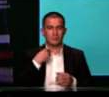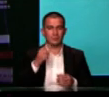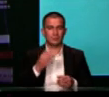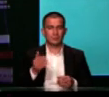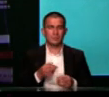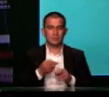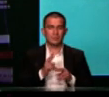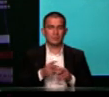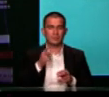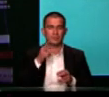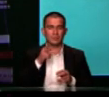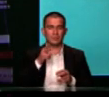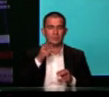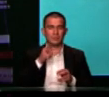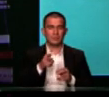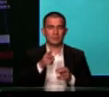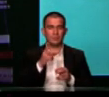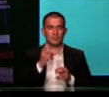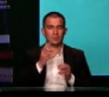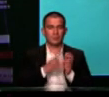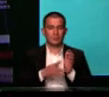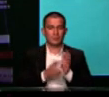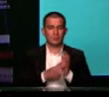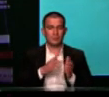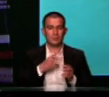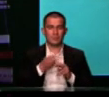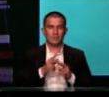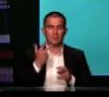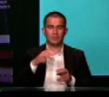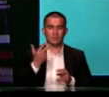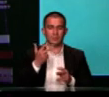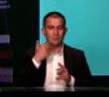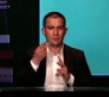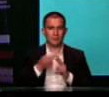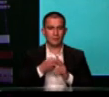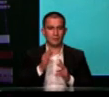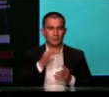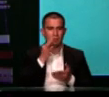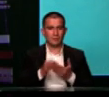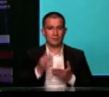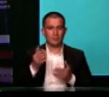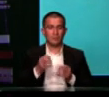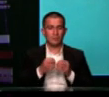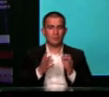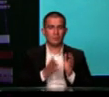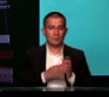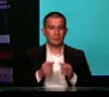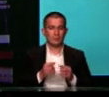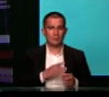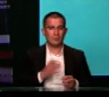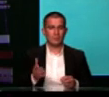Bu 2197 ga teng. Buni 33 ga bo'lganimizda qoldiq 19 ga teng